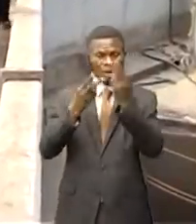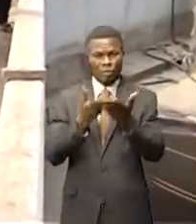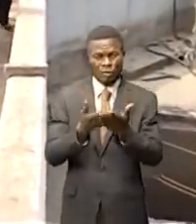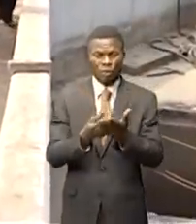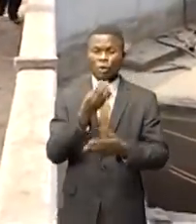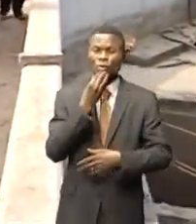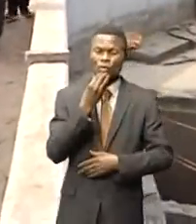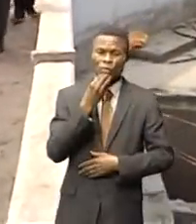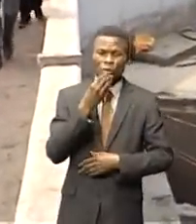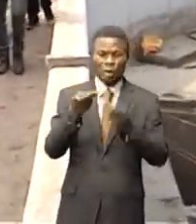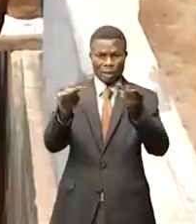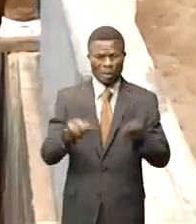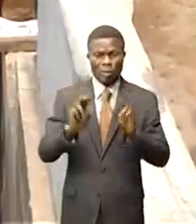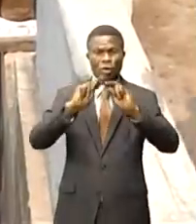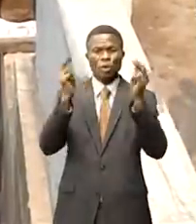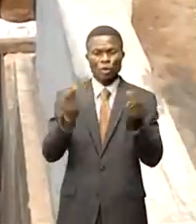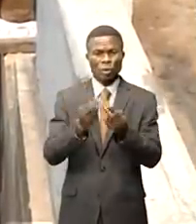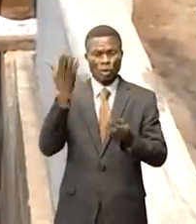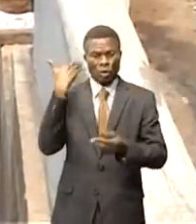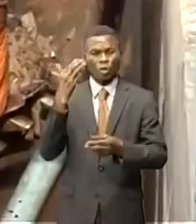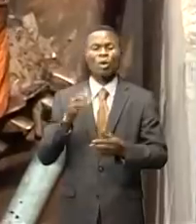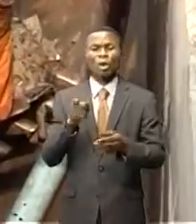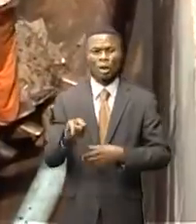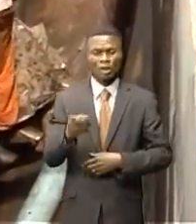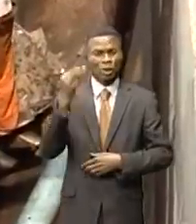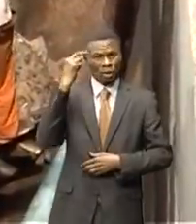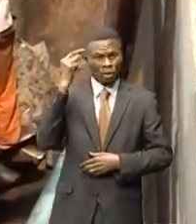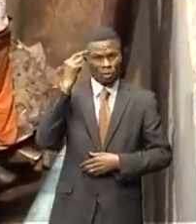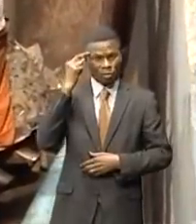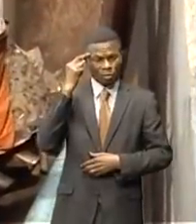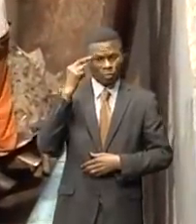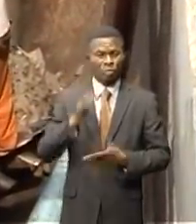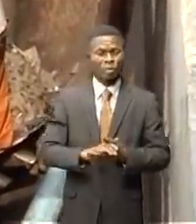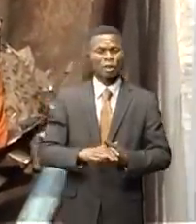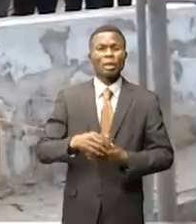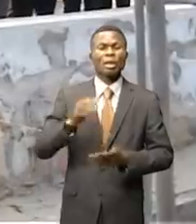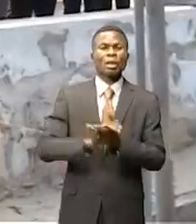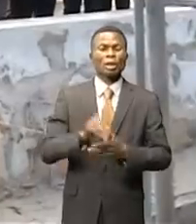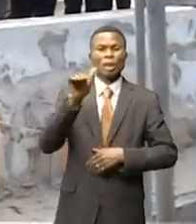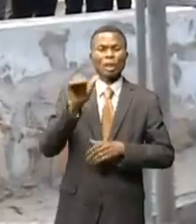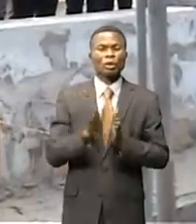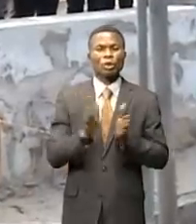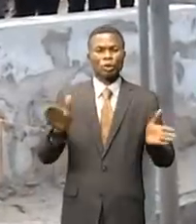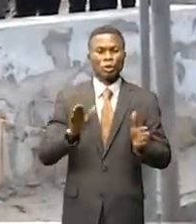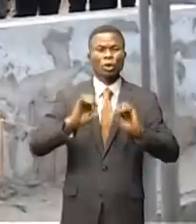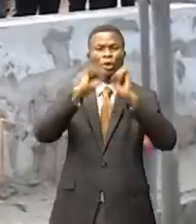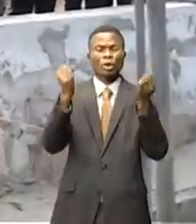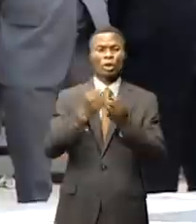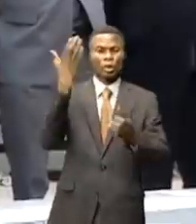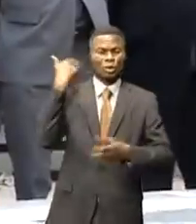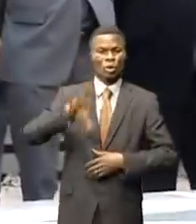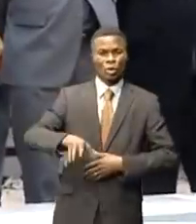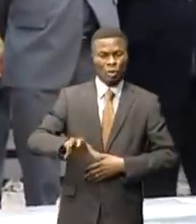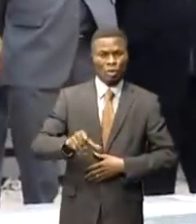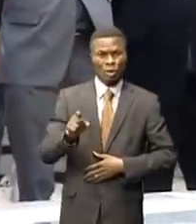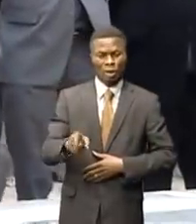si les sites des citizen des captages d'eau brute ennjimi l'infatigable en bêta et d'épée général régie des eaux est ça mais mon